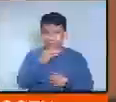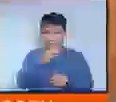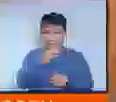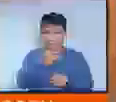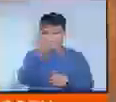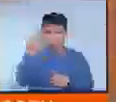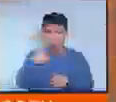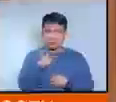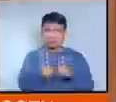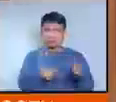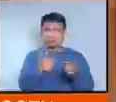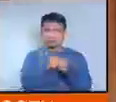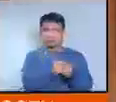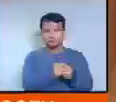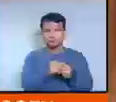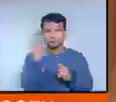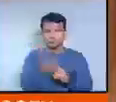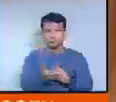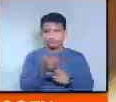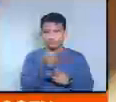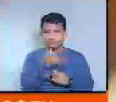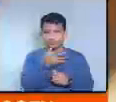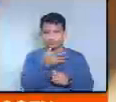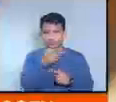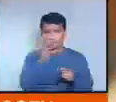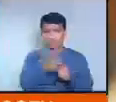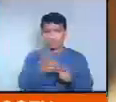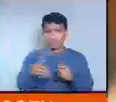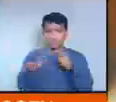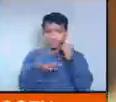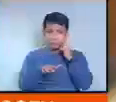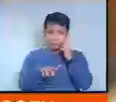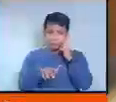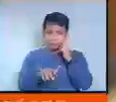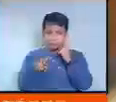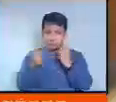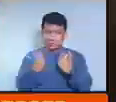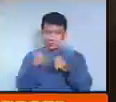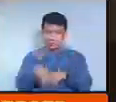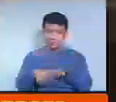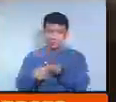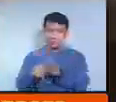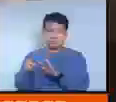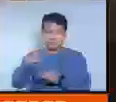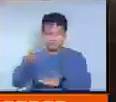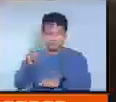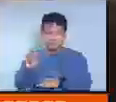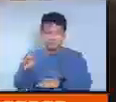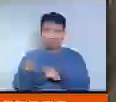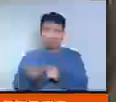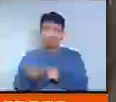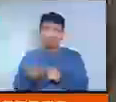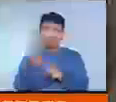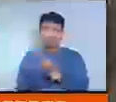masakera. Kasamang napas lang ang kanyang ina. At sa gitna ng kanilang pagdadalamhati, nawala sa sarili ang kapatid ni James. Kasi nabiyak